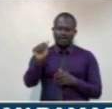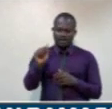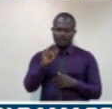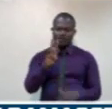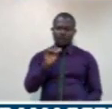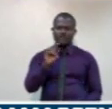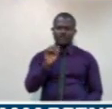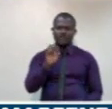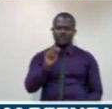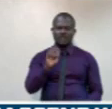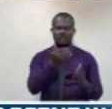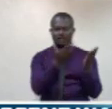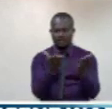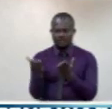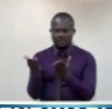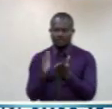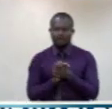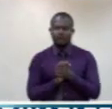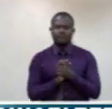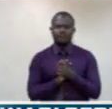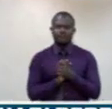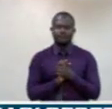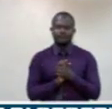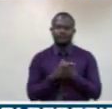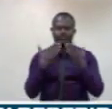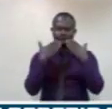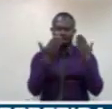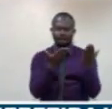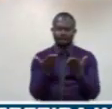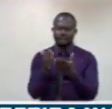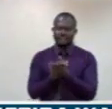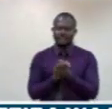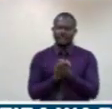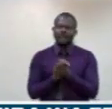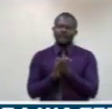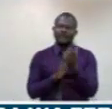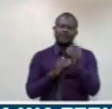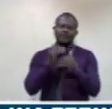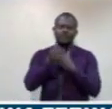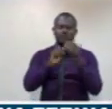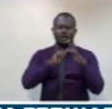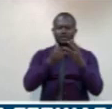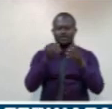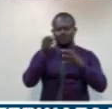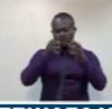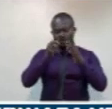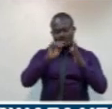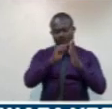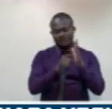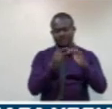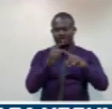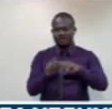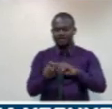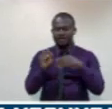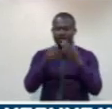Uwingeneye Joyeuse, tubahaye ikaze muri studio za Televiziyo Rwanda. Murakoze kutwakira po. Yego. Mwatangira mudusobanurira ingingo